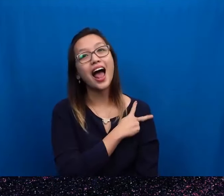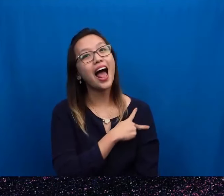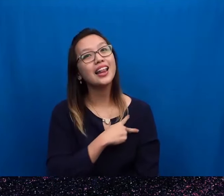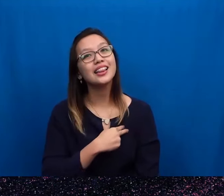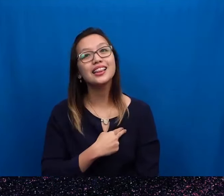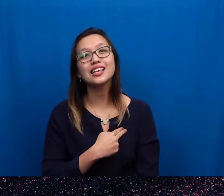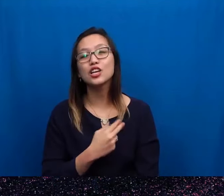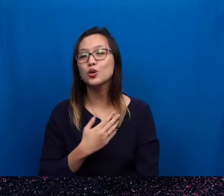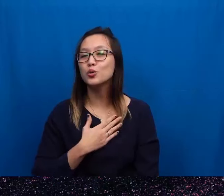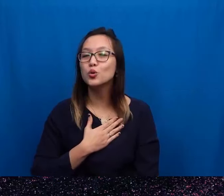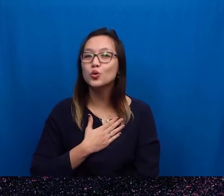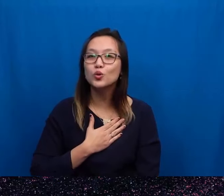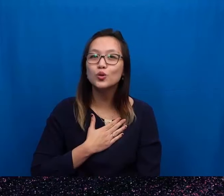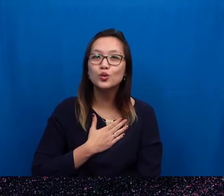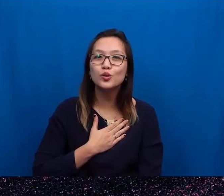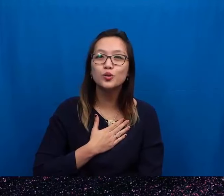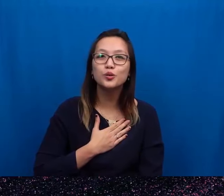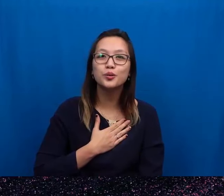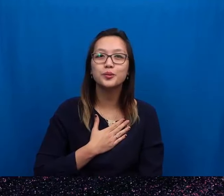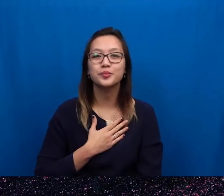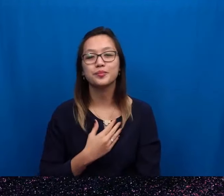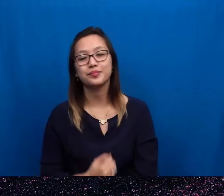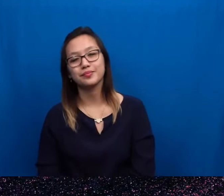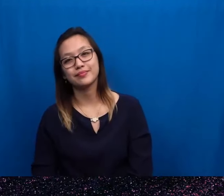seruan hatiku,